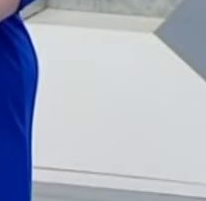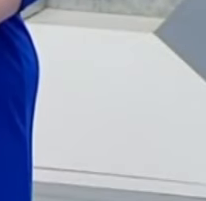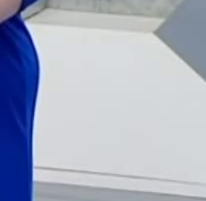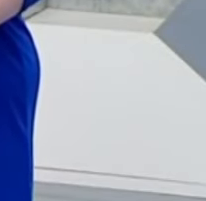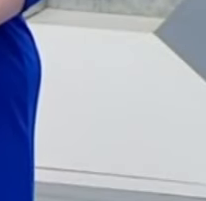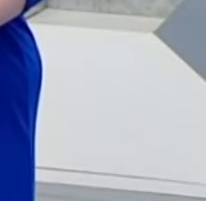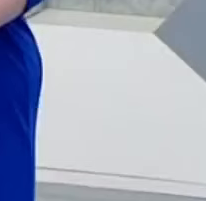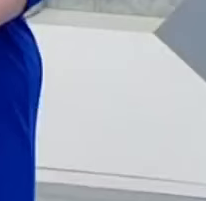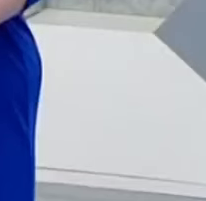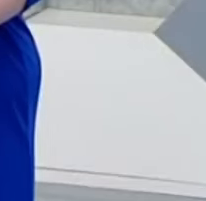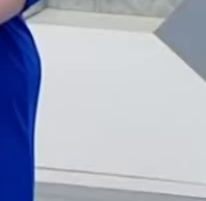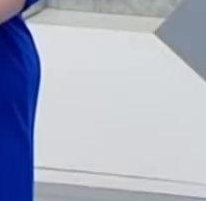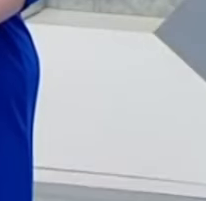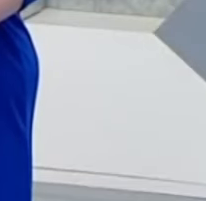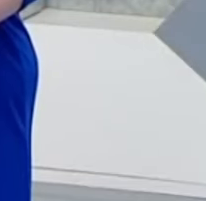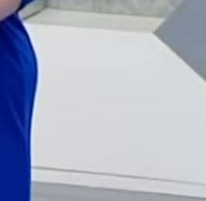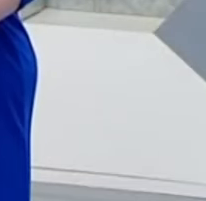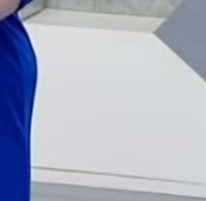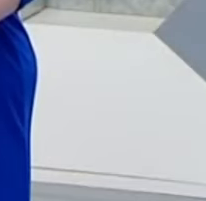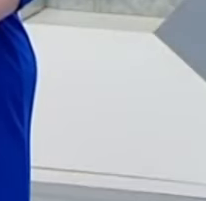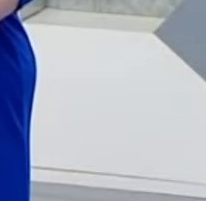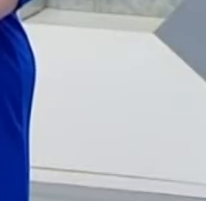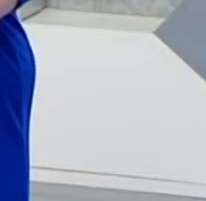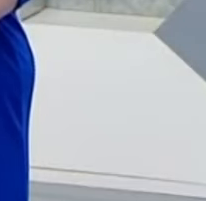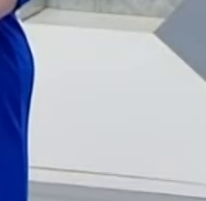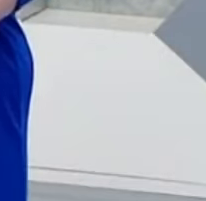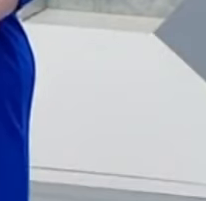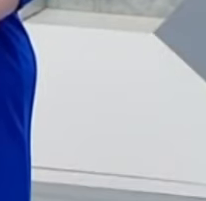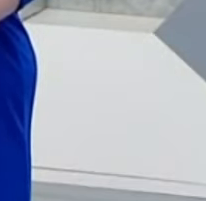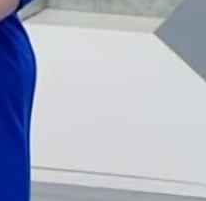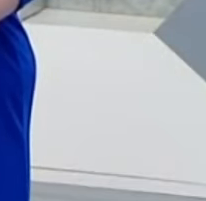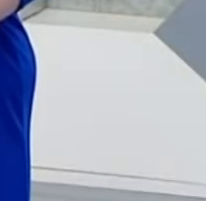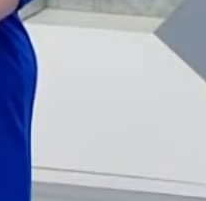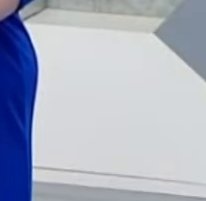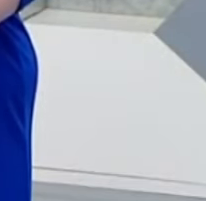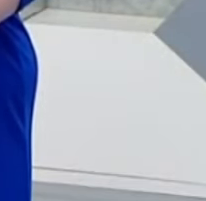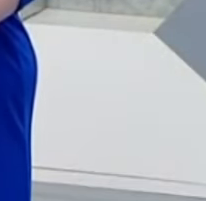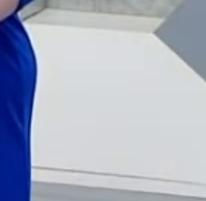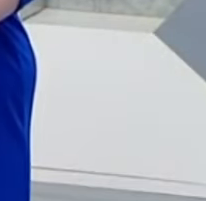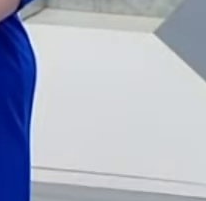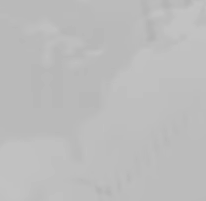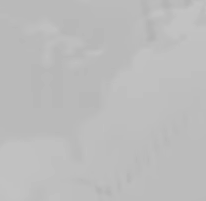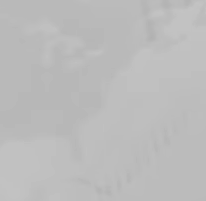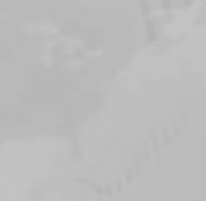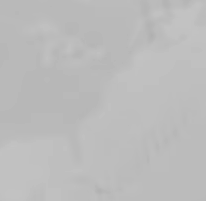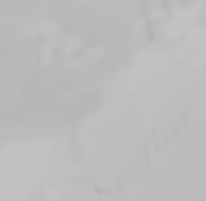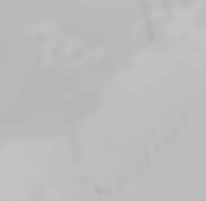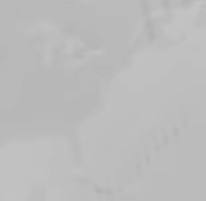GMA Pinoy TV at sa www.gmanews.tv.